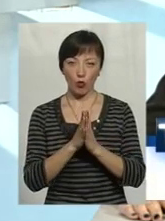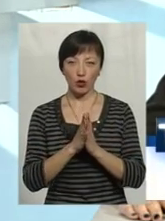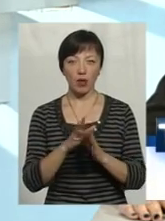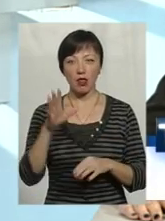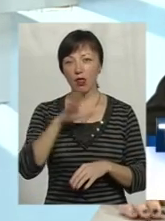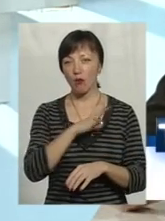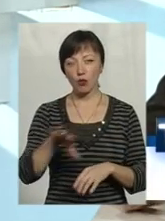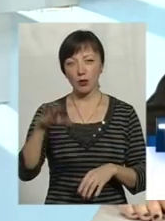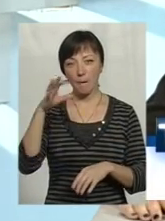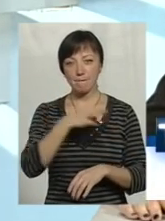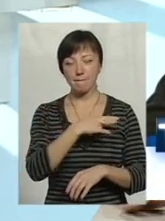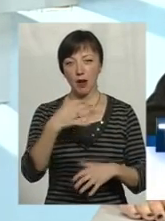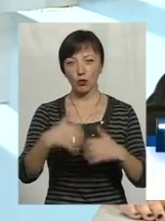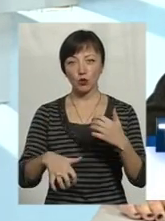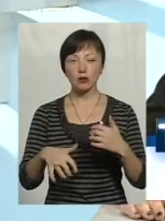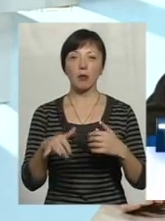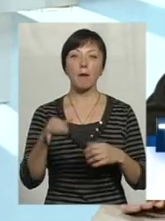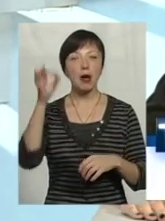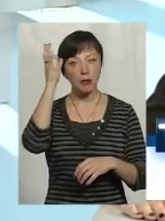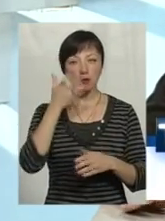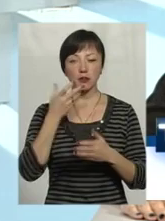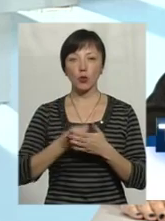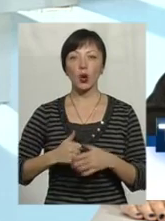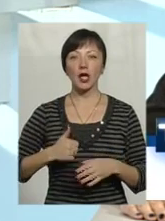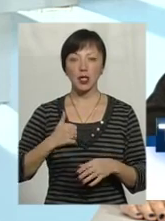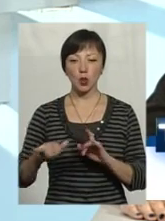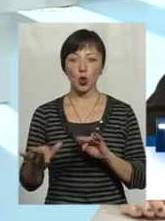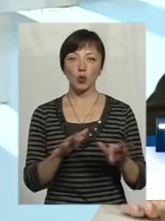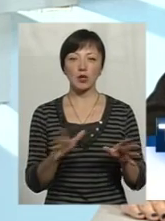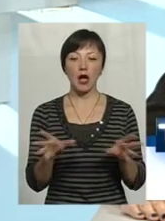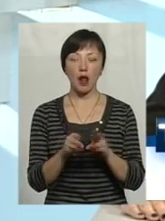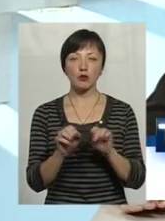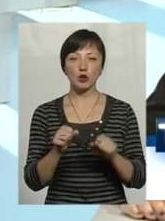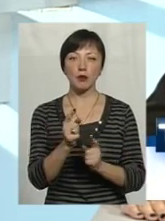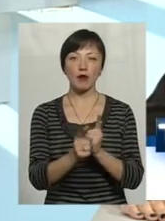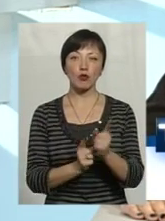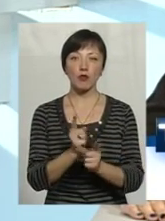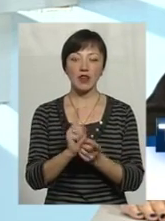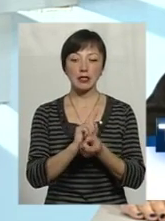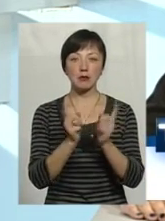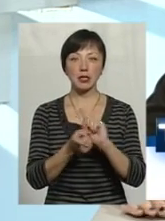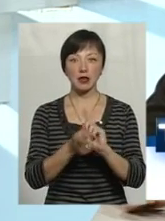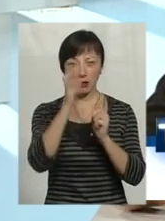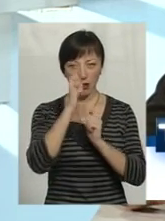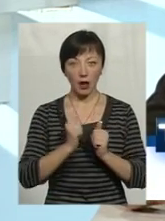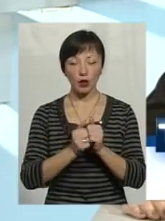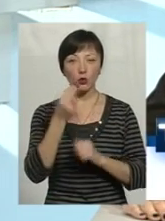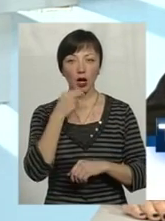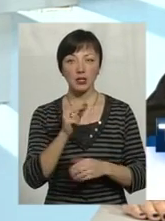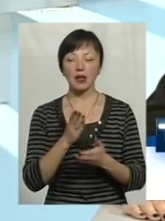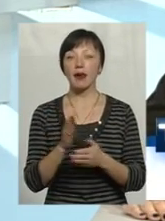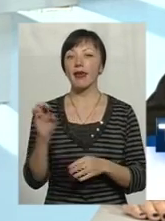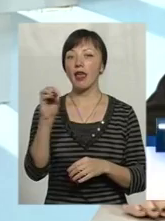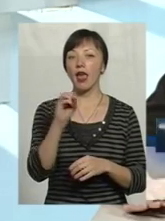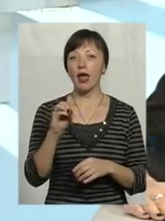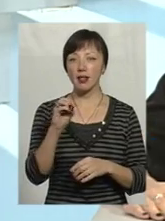про свою гідність і свободу, і рухатися. І тільки разом ми зможемо реформувати та змінити свою країну найкраще. І є